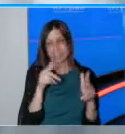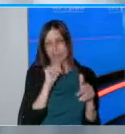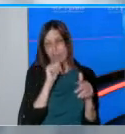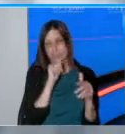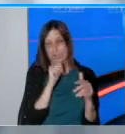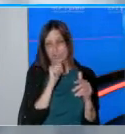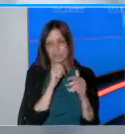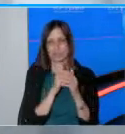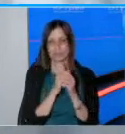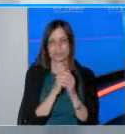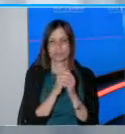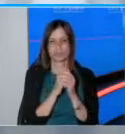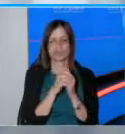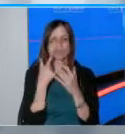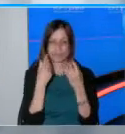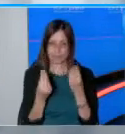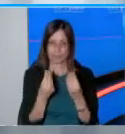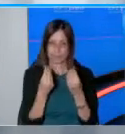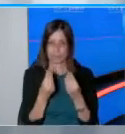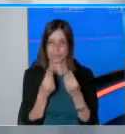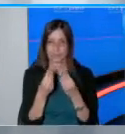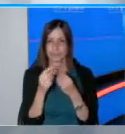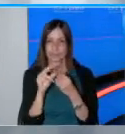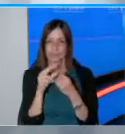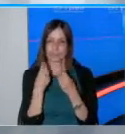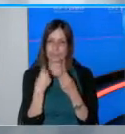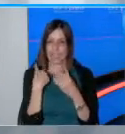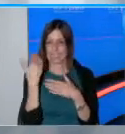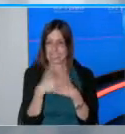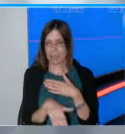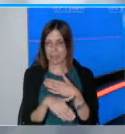רגע, לא, שנייה, טלב וברונו.